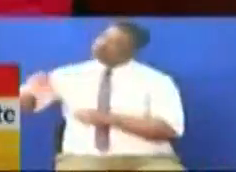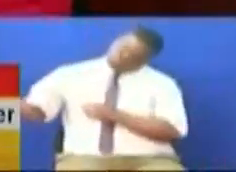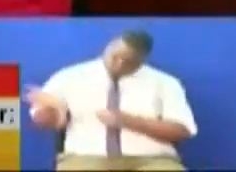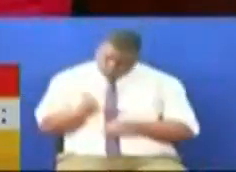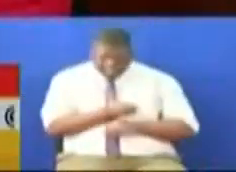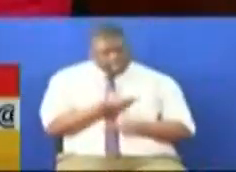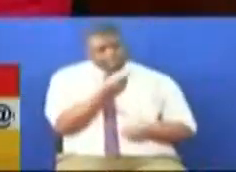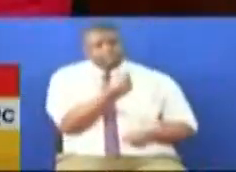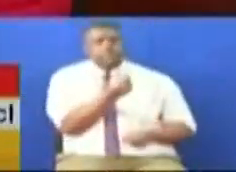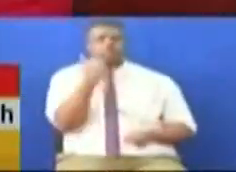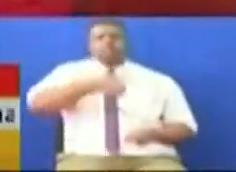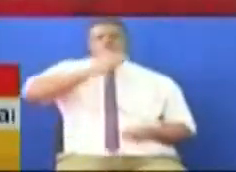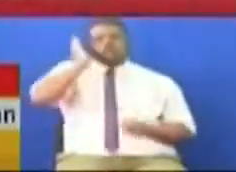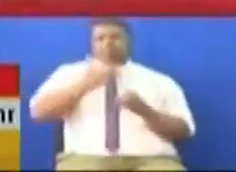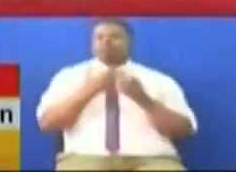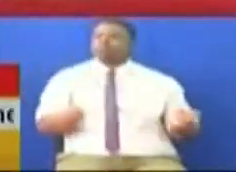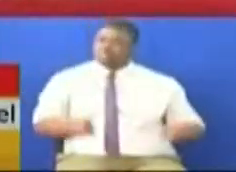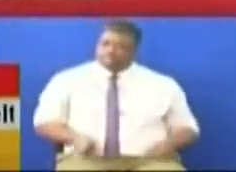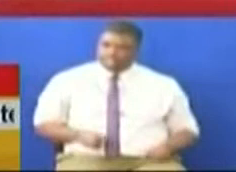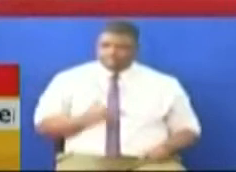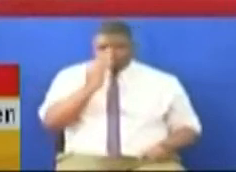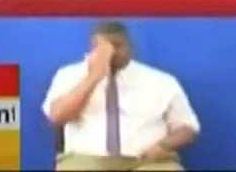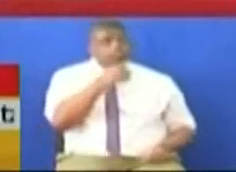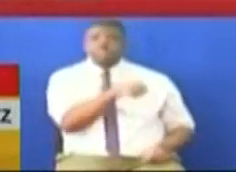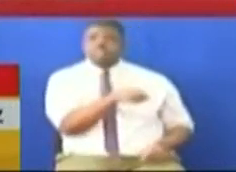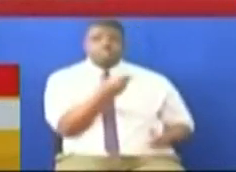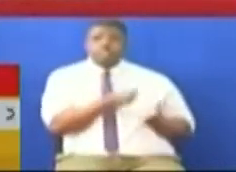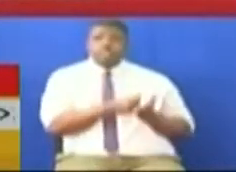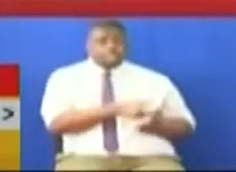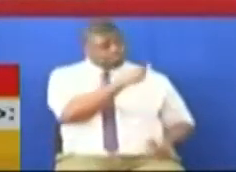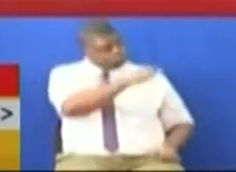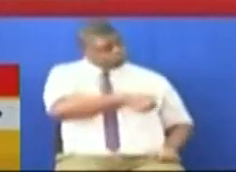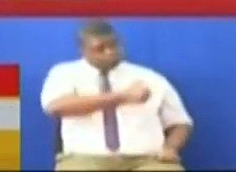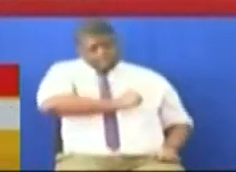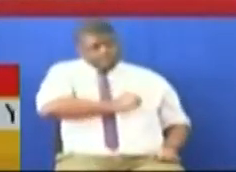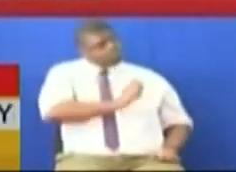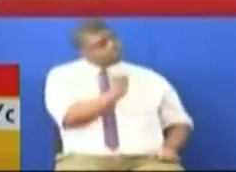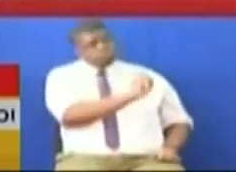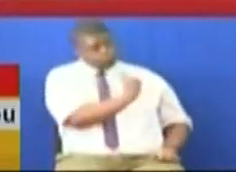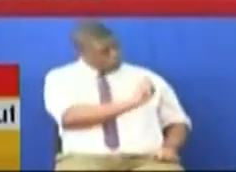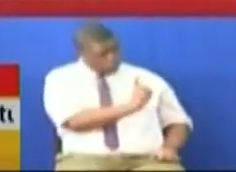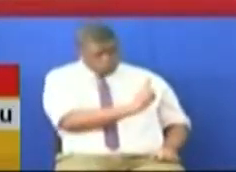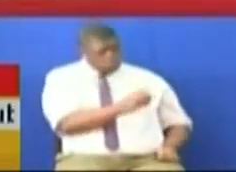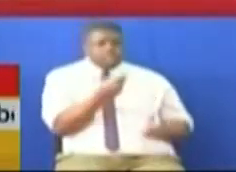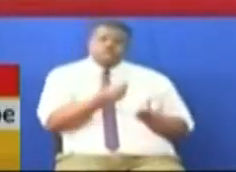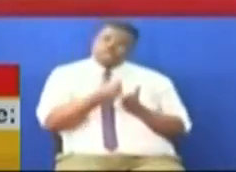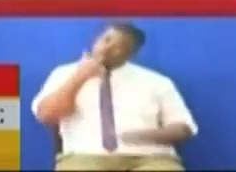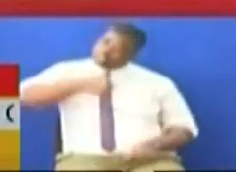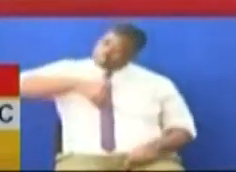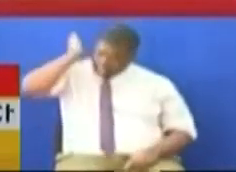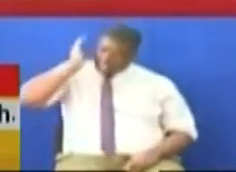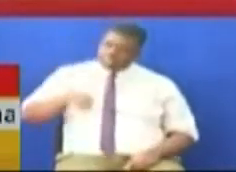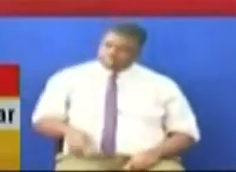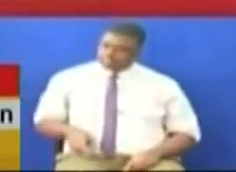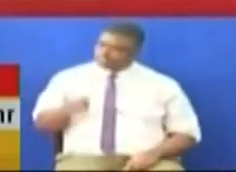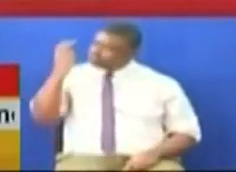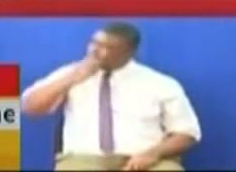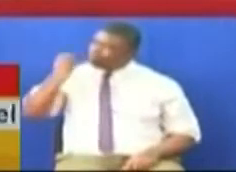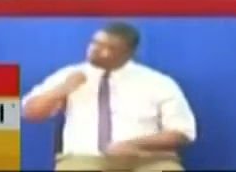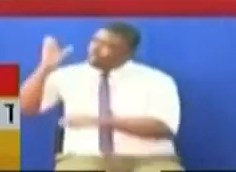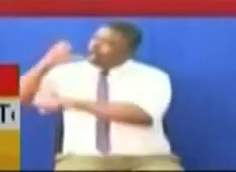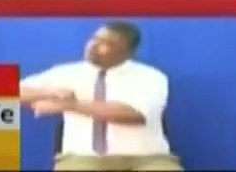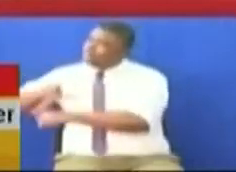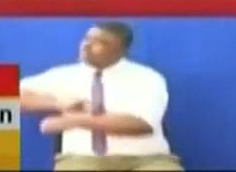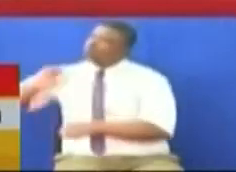cha serikali ambacho kimepotea. Tukumbuke hizo hazikuwa hela za watu binafsi, ni hela ambazo zilitolewa na serikali ya Norwegian kwa ajili ya Watanzania